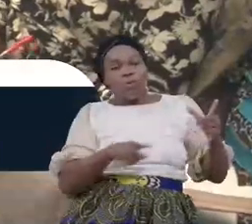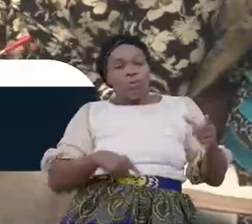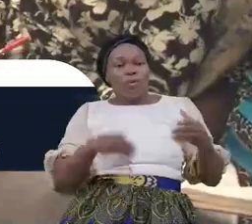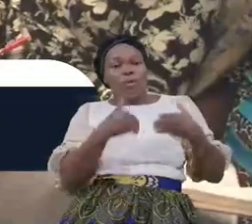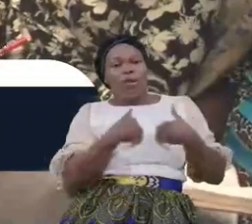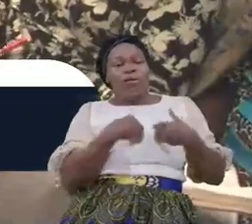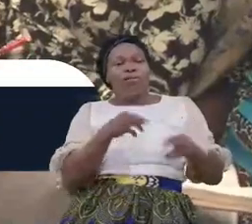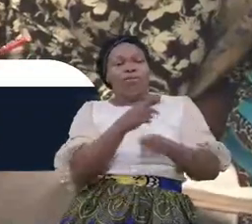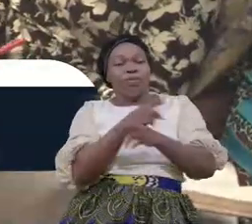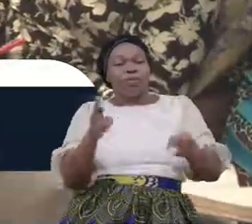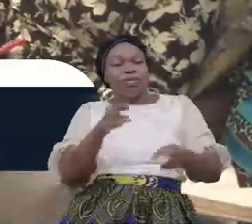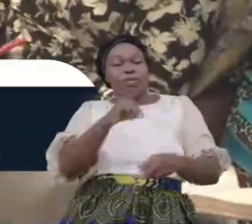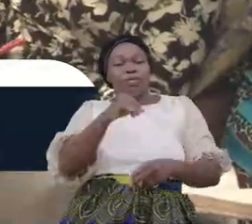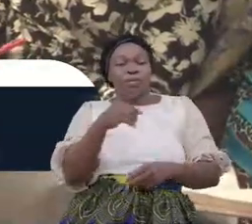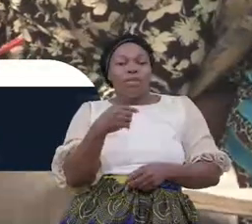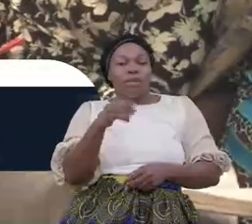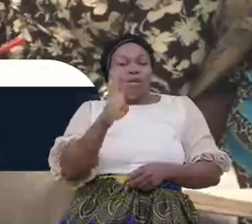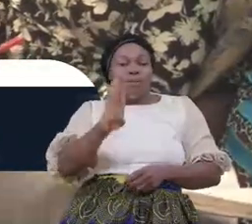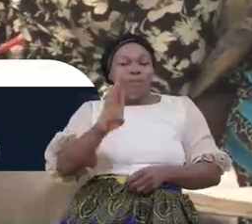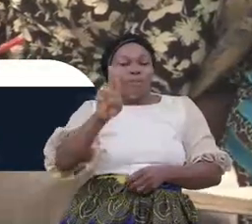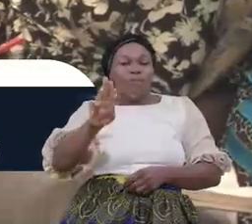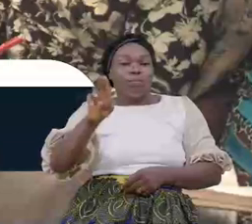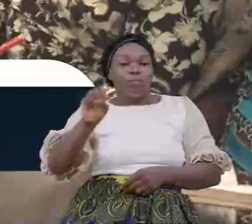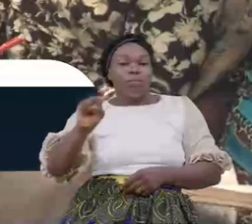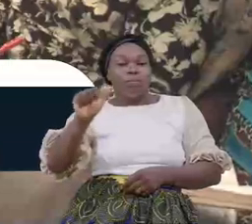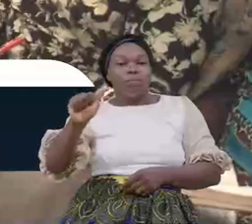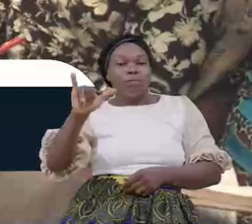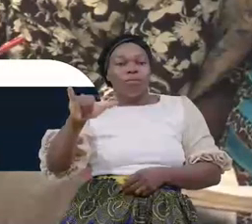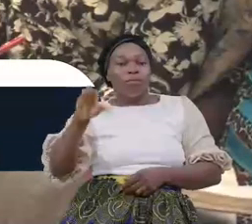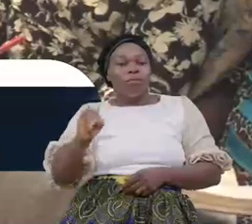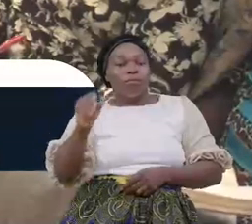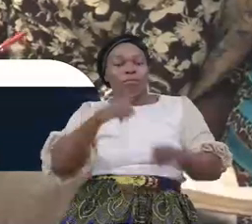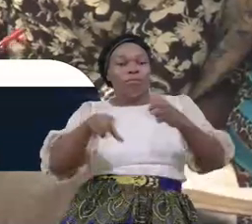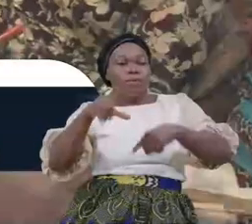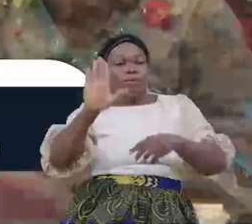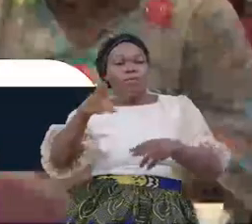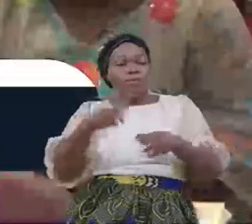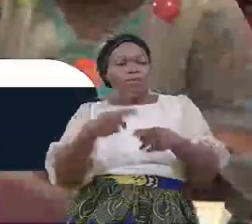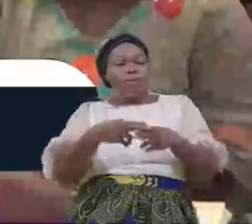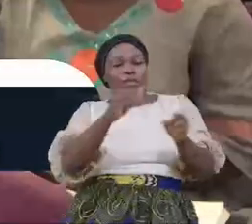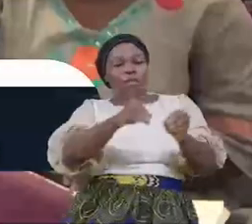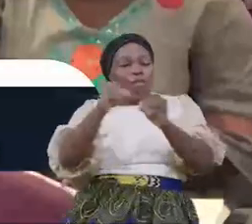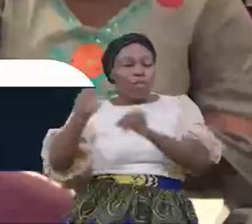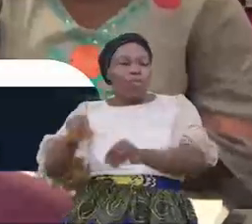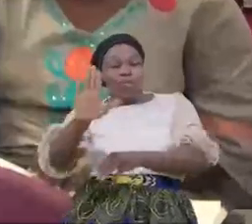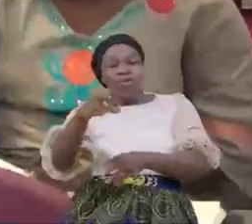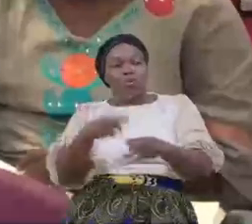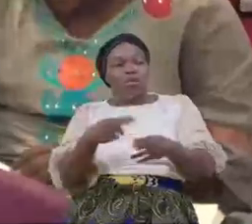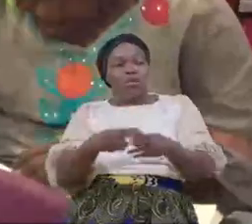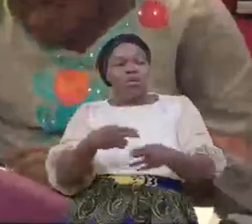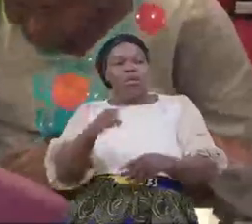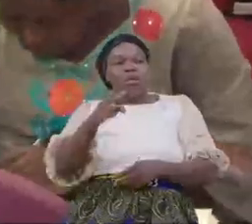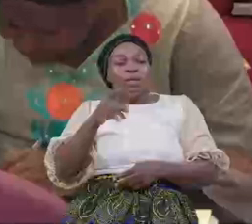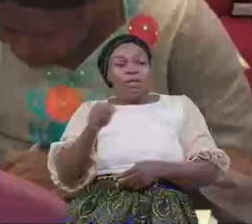Un d'Élysée. Car l'Éternel rachète Daniel. Il le délivre de la main d'un plus fort que lui. Moi, je vais mettre mon nom si